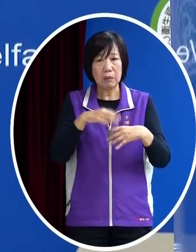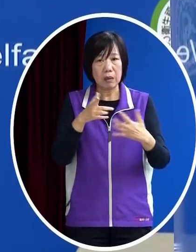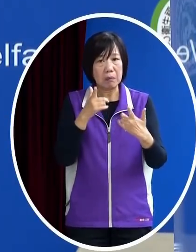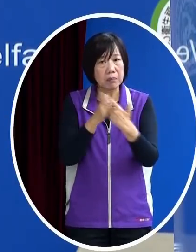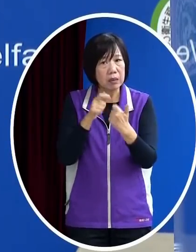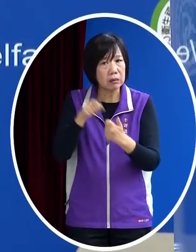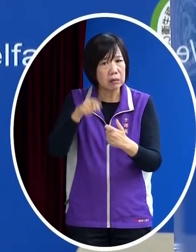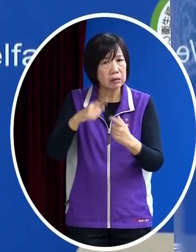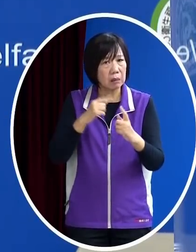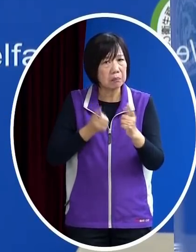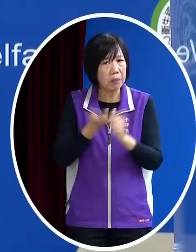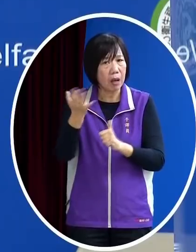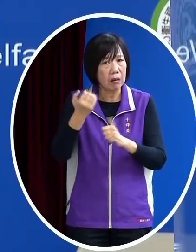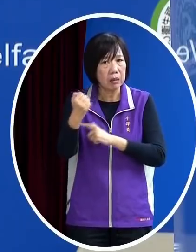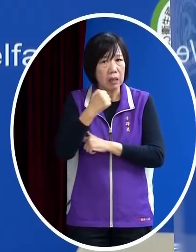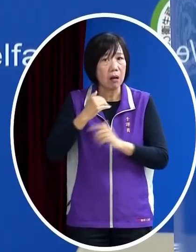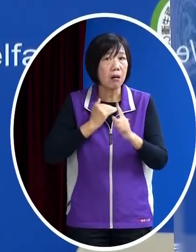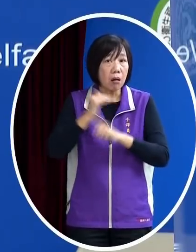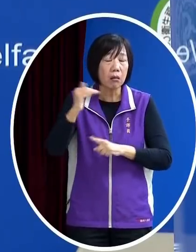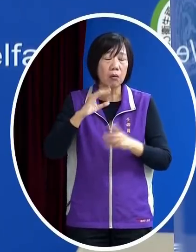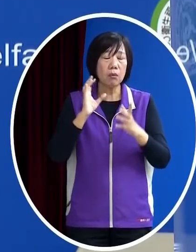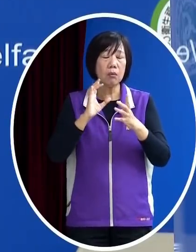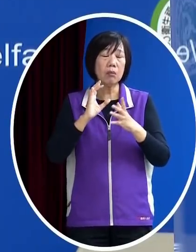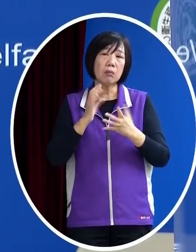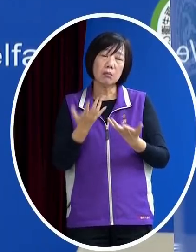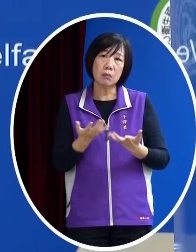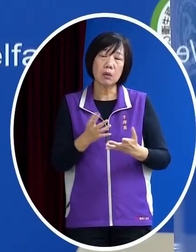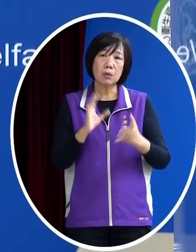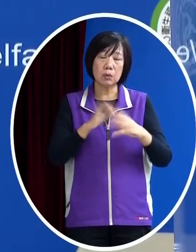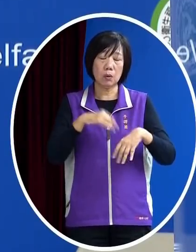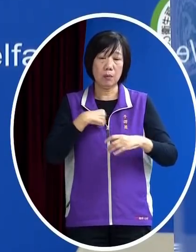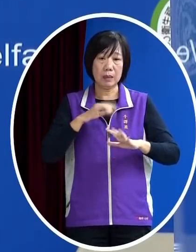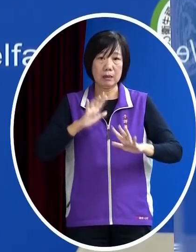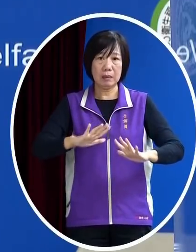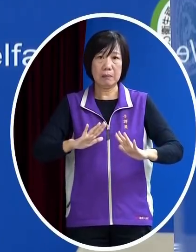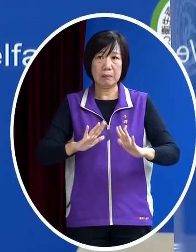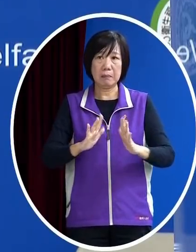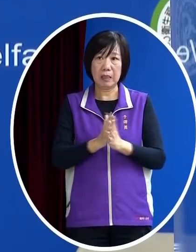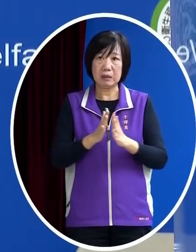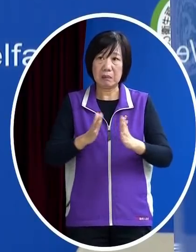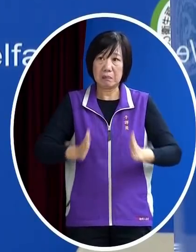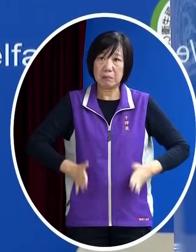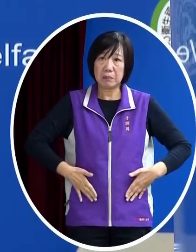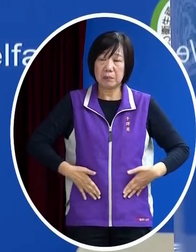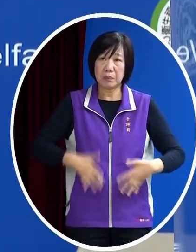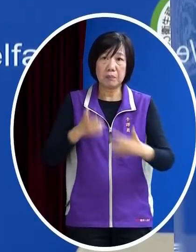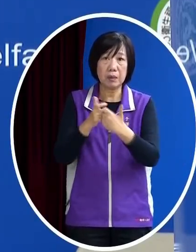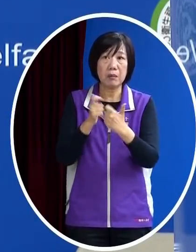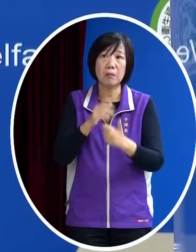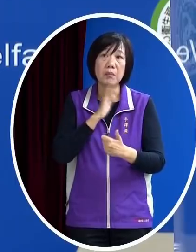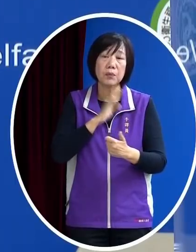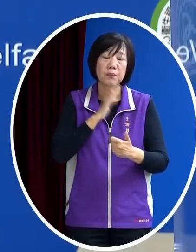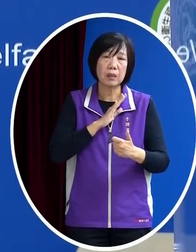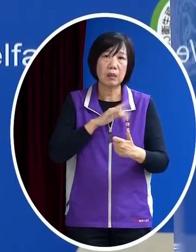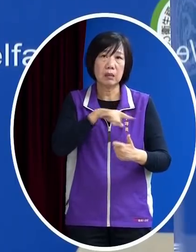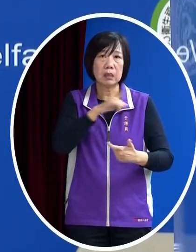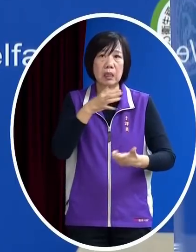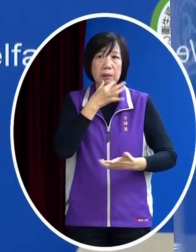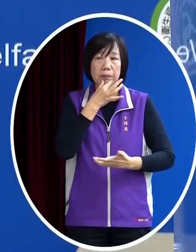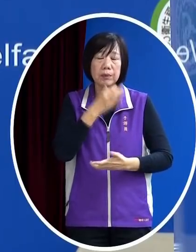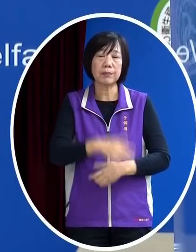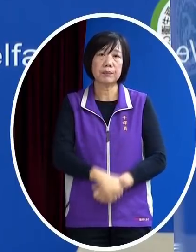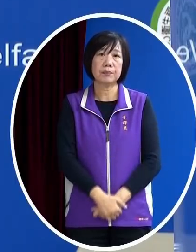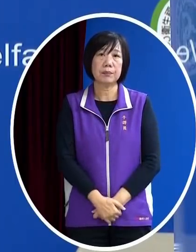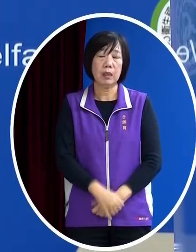比较高的一个情况下，我想我们这边也必须要做一些因应那避免相关的这进